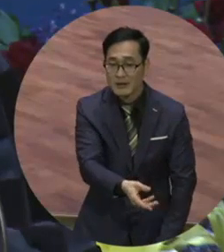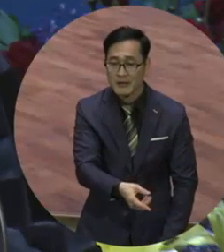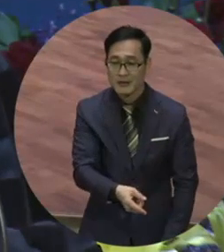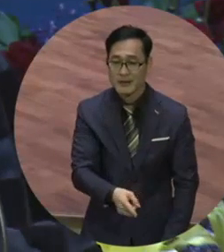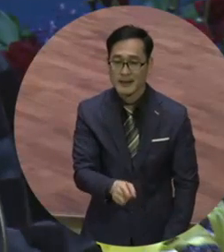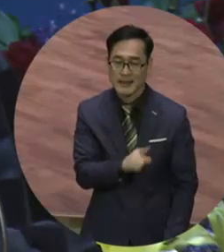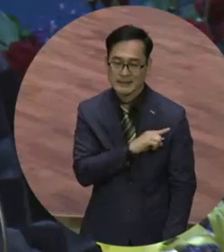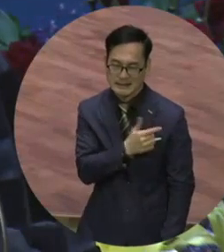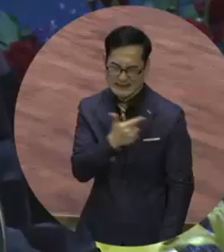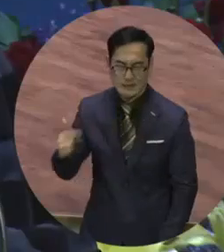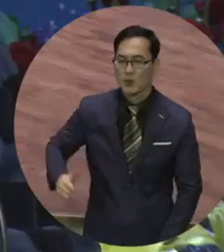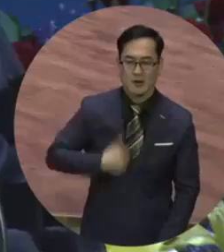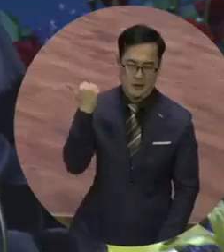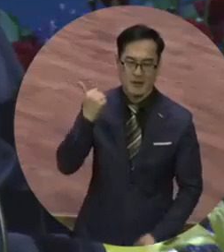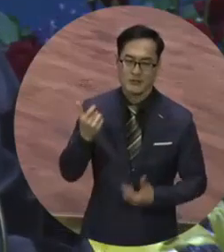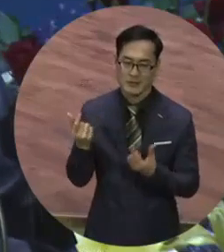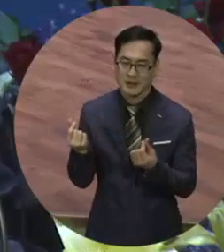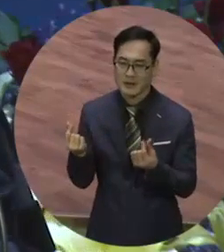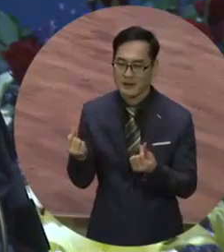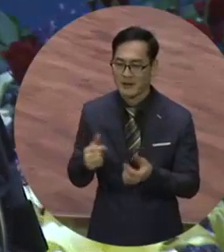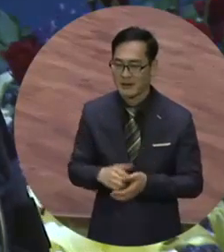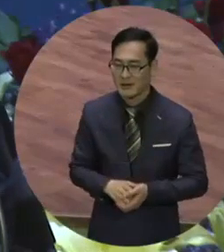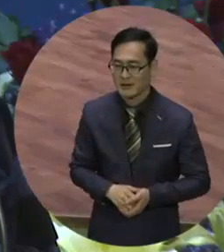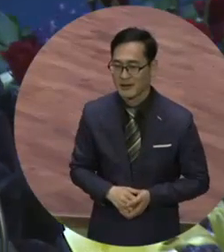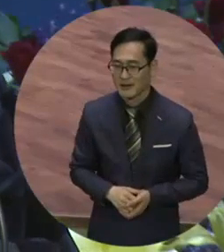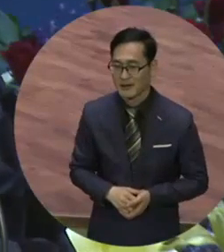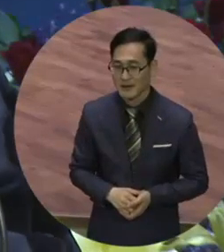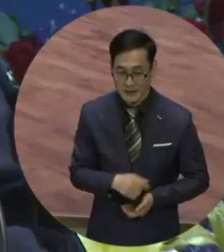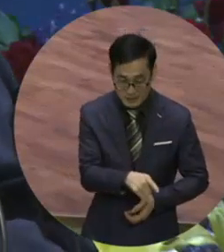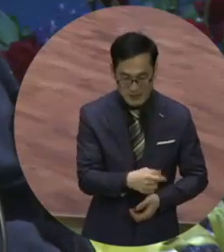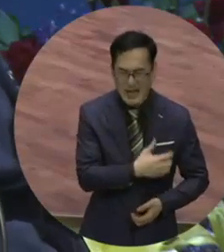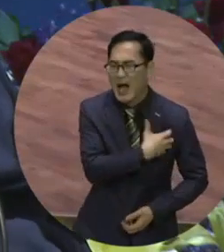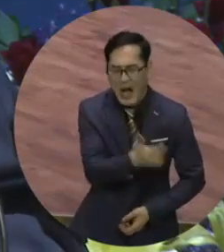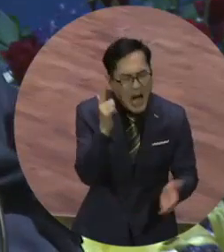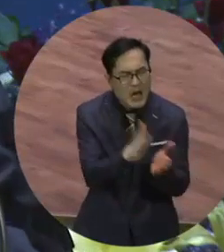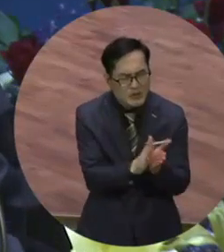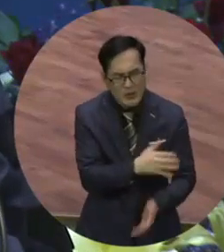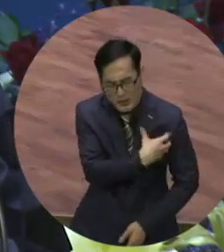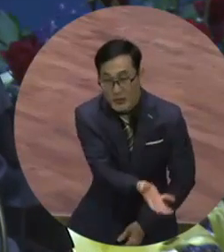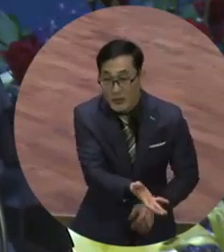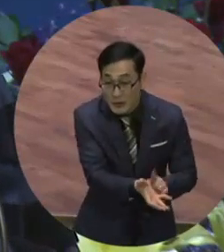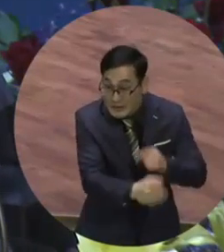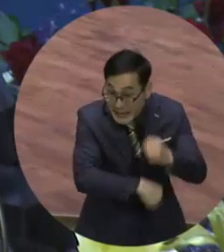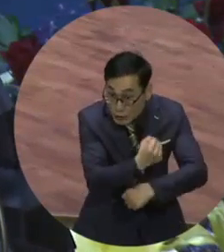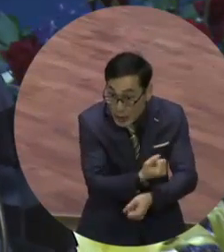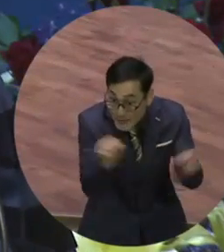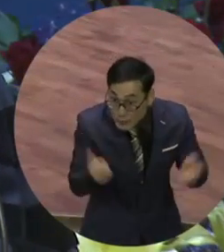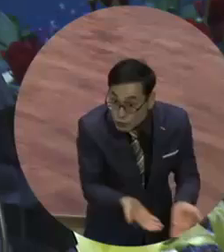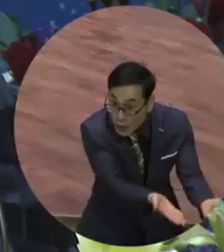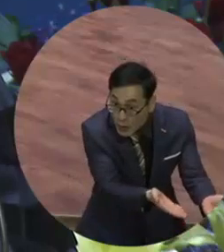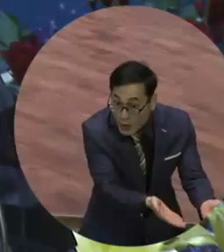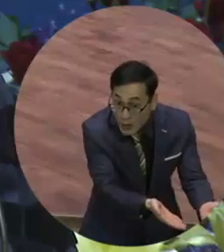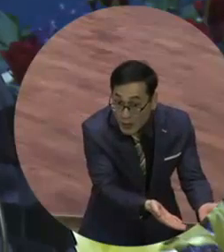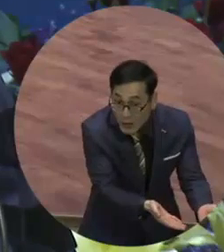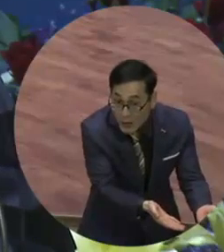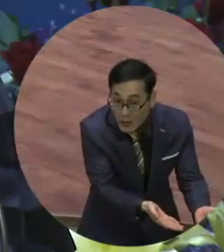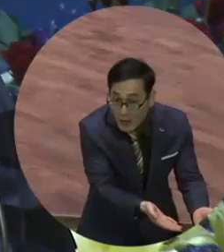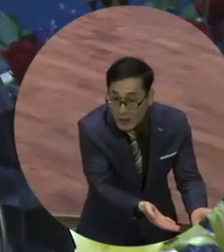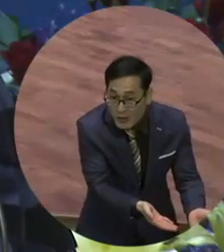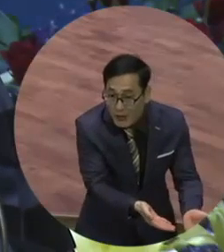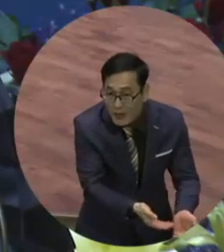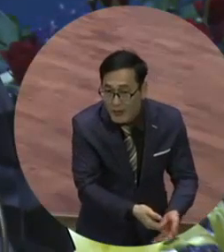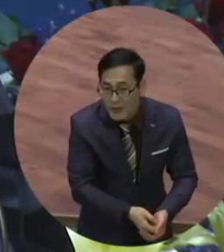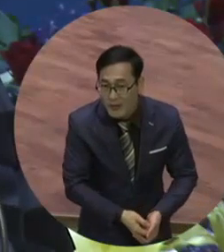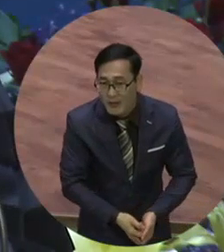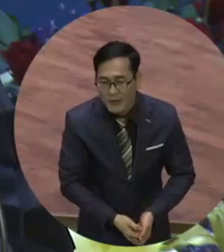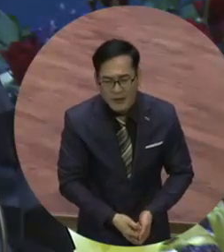이거 자유입니까? 너 마음대로 하라. 이때 하는 말이 야, 너 그러면 좋다. 네 마음대로 하고 싶으면